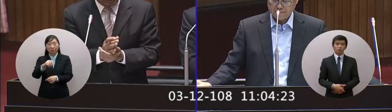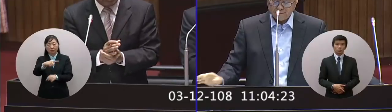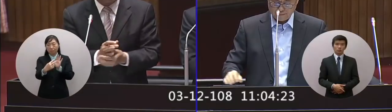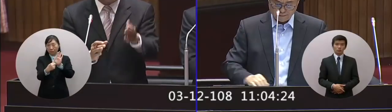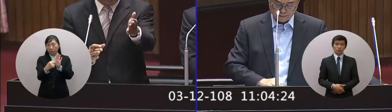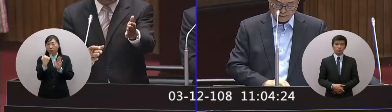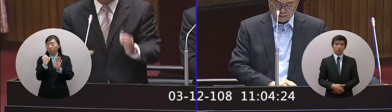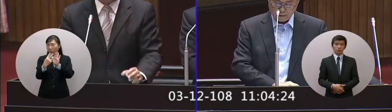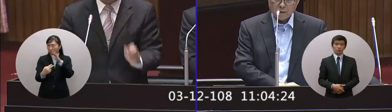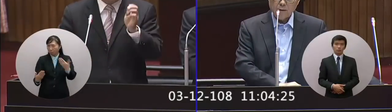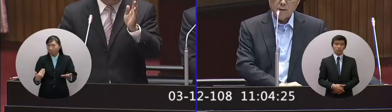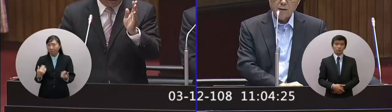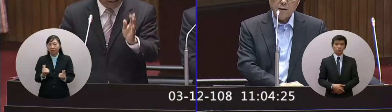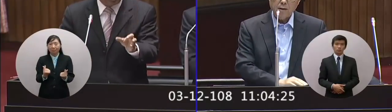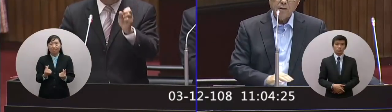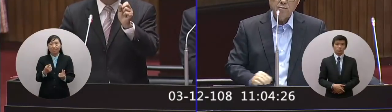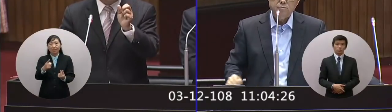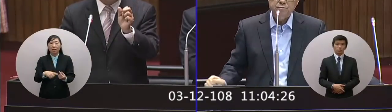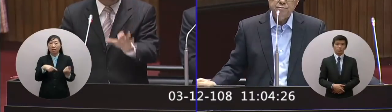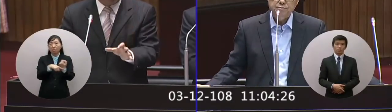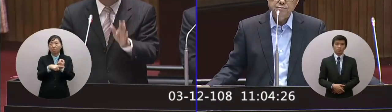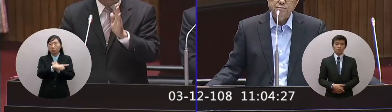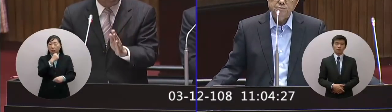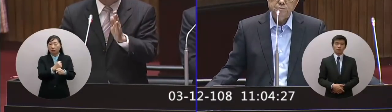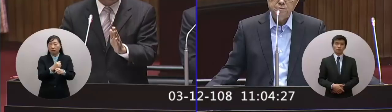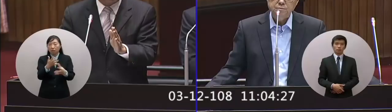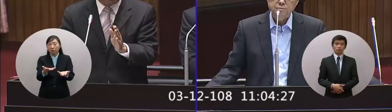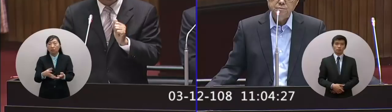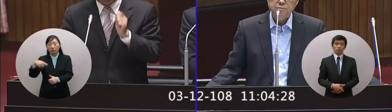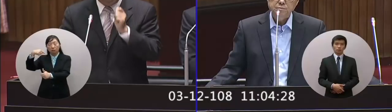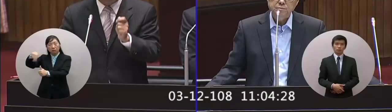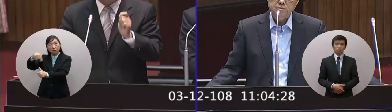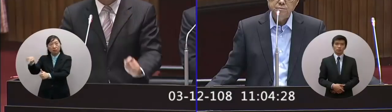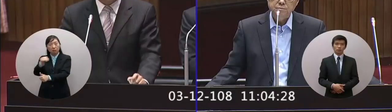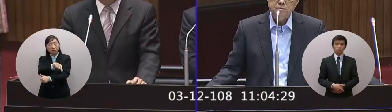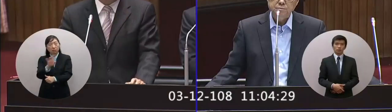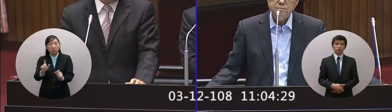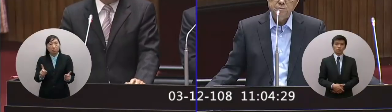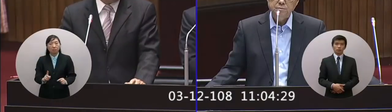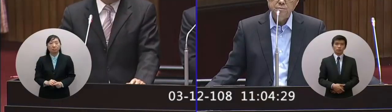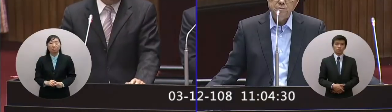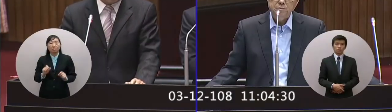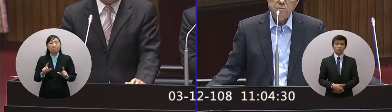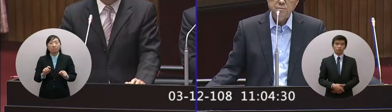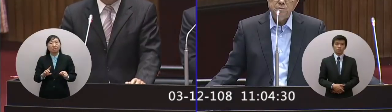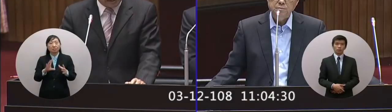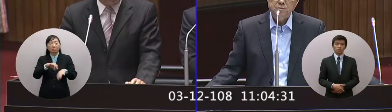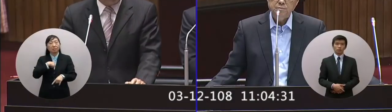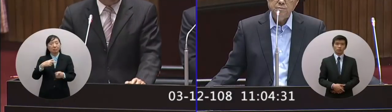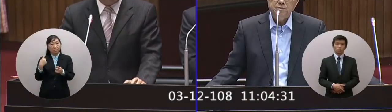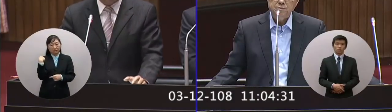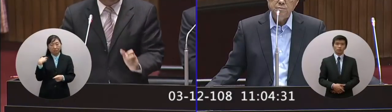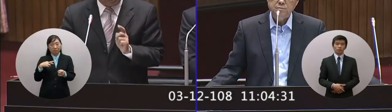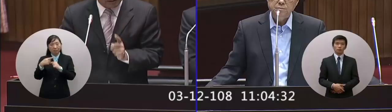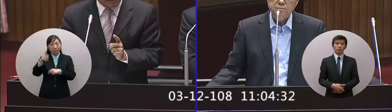范围能做个厘清，就委员所说的研究劳务跟教育劳务这个部分的适用。那我昨天也亲自跟苏部长啊，对